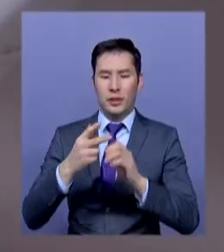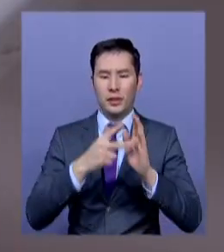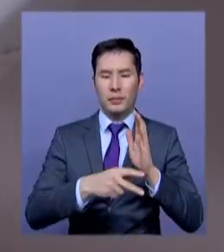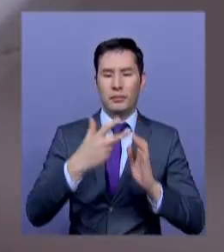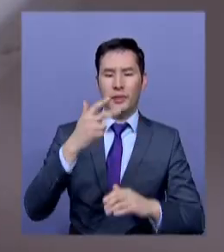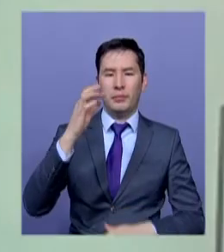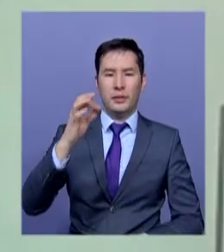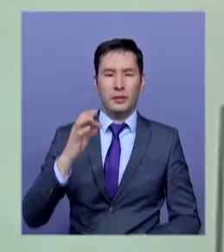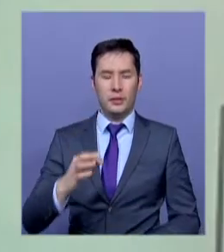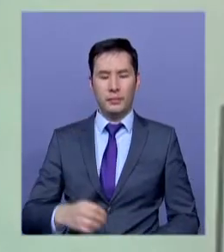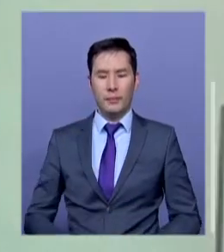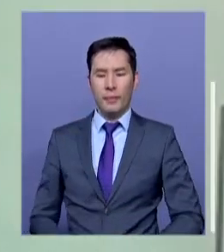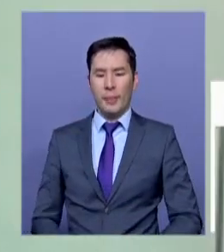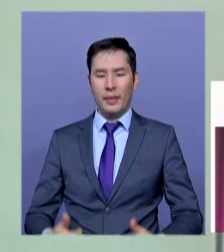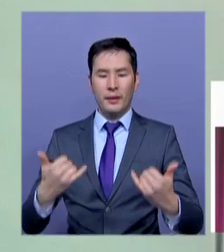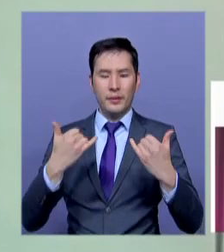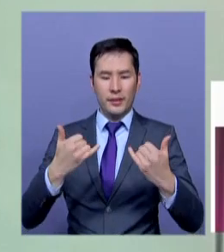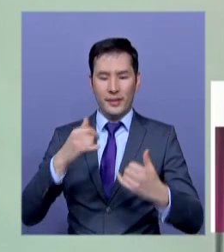құрайды.